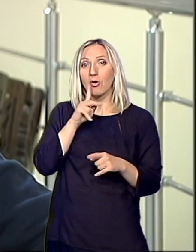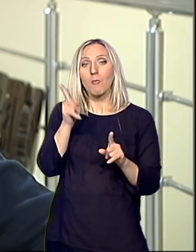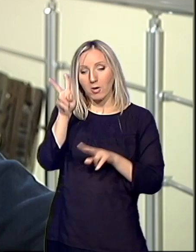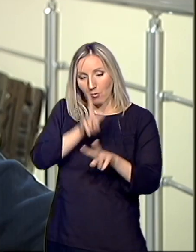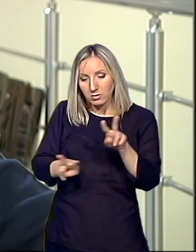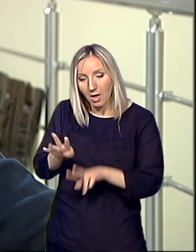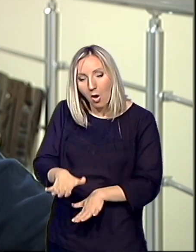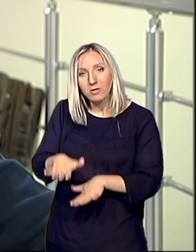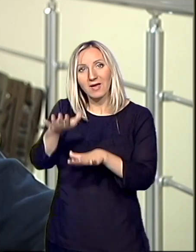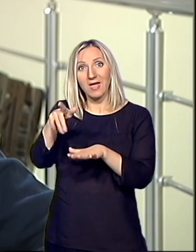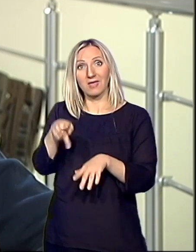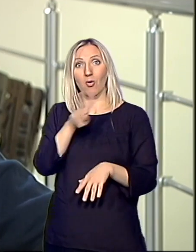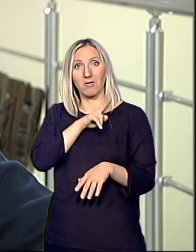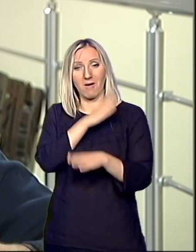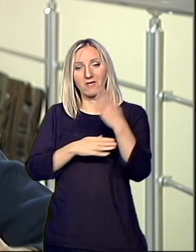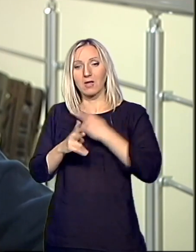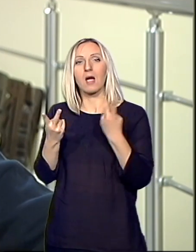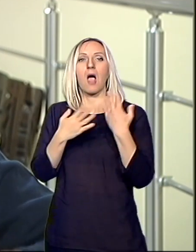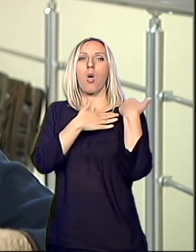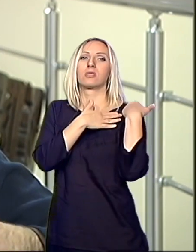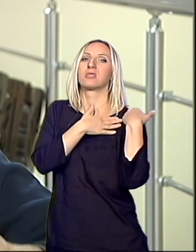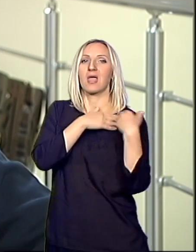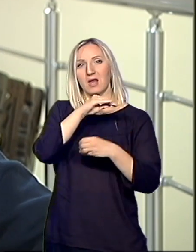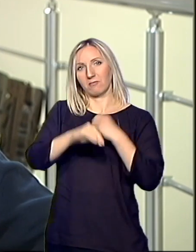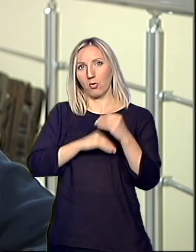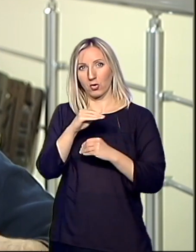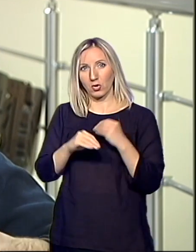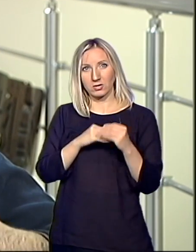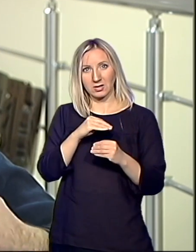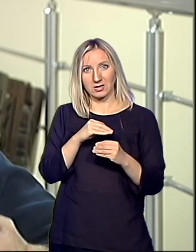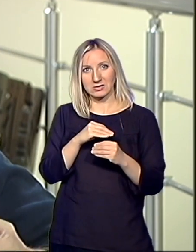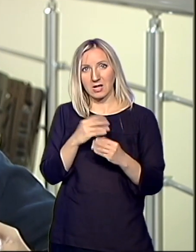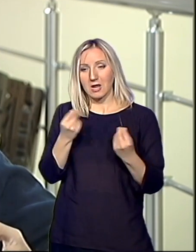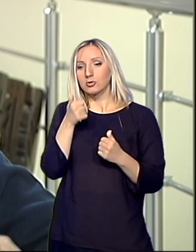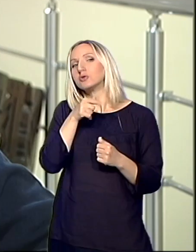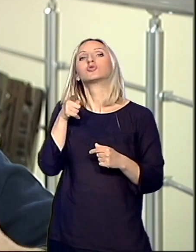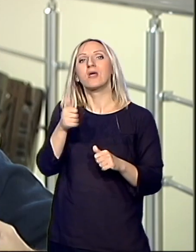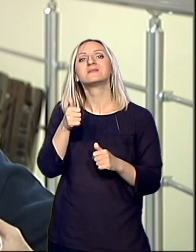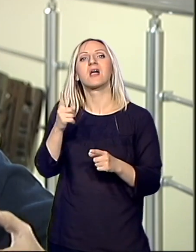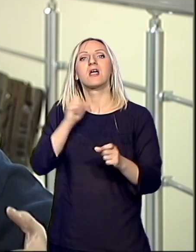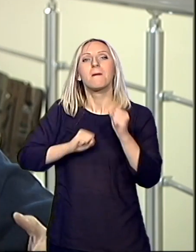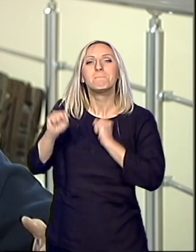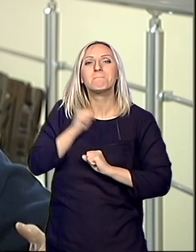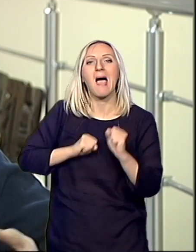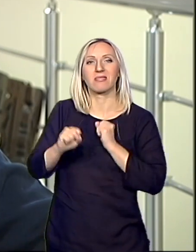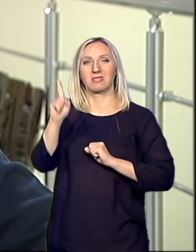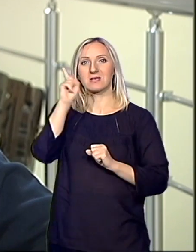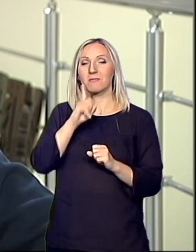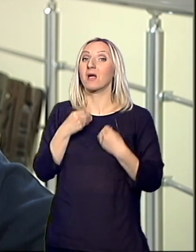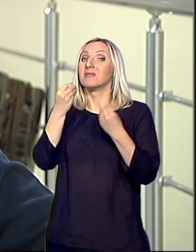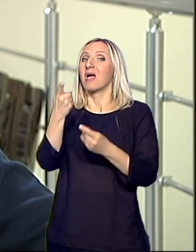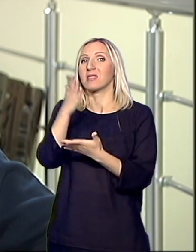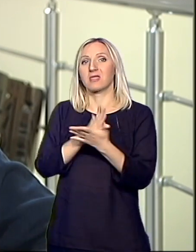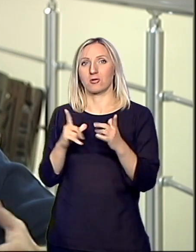odgajate sa invaliditetom kao krst, kao teret porodice, kao nešto za što se vi žrtvujete i zapravo patite i dajete deo svog